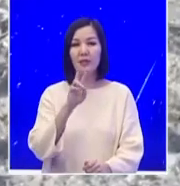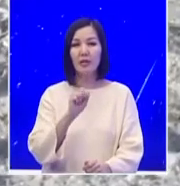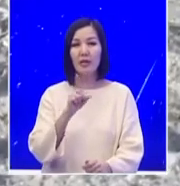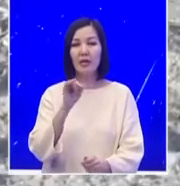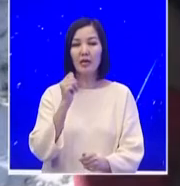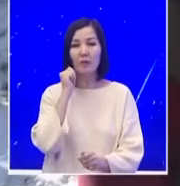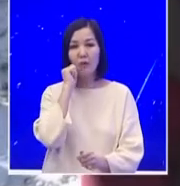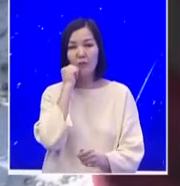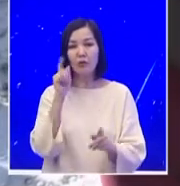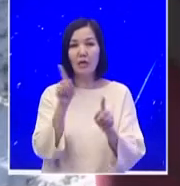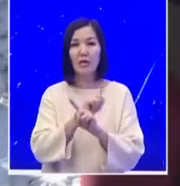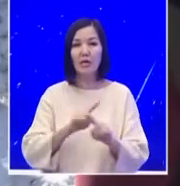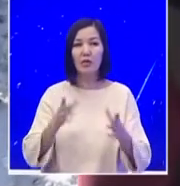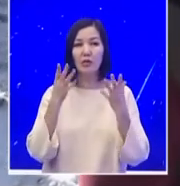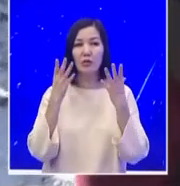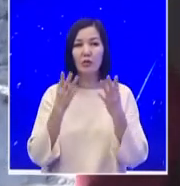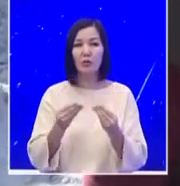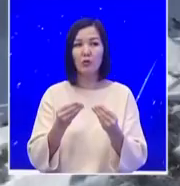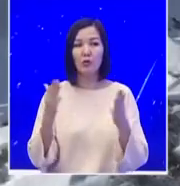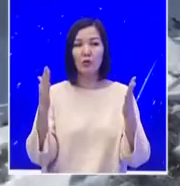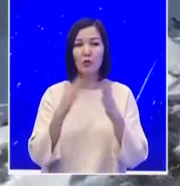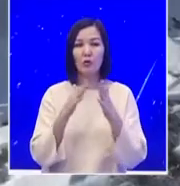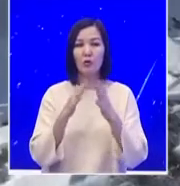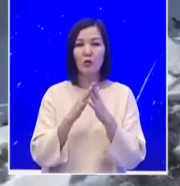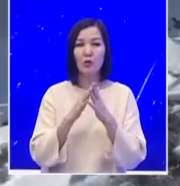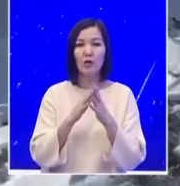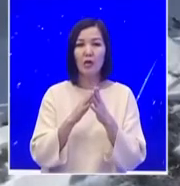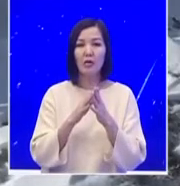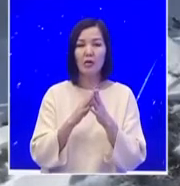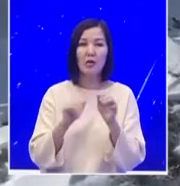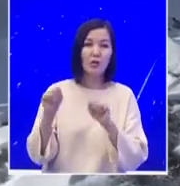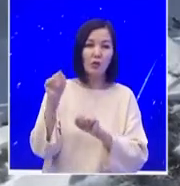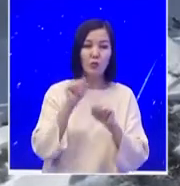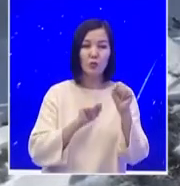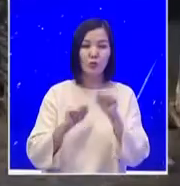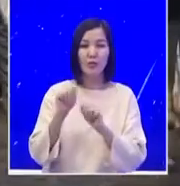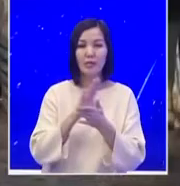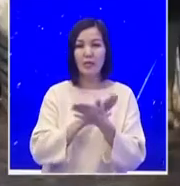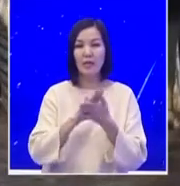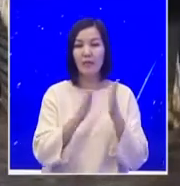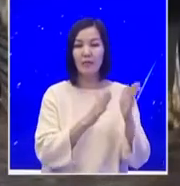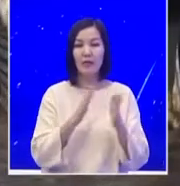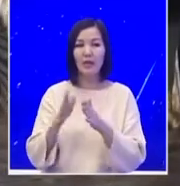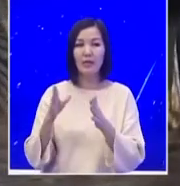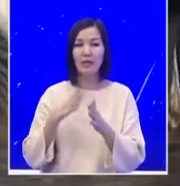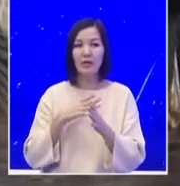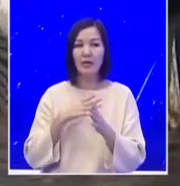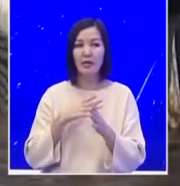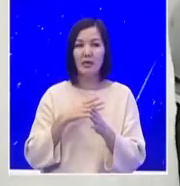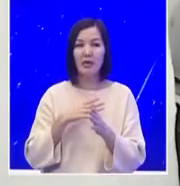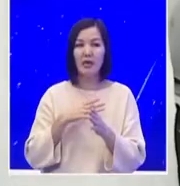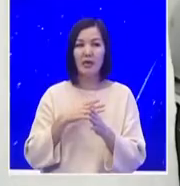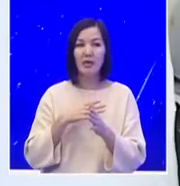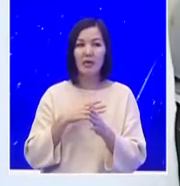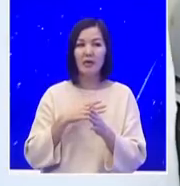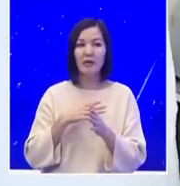бүгін ерекше күн. Еріктілердің келуімен үйі абыр-сабыр болып жай күнгі тыныштығын жоғалтқан. Бірі сөрелердегі шаңды сүртсе, бірі үй сыпырып